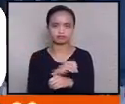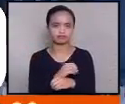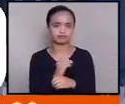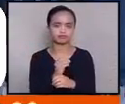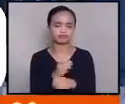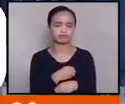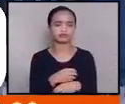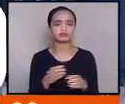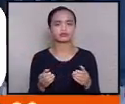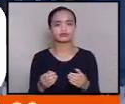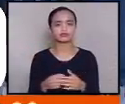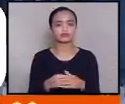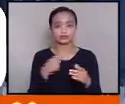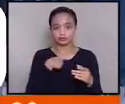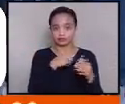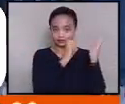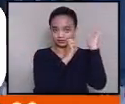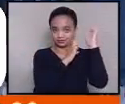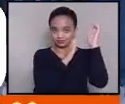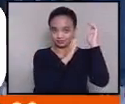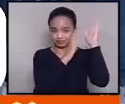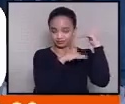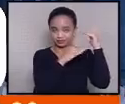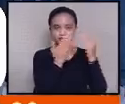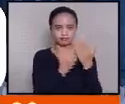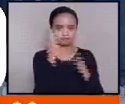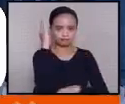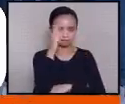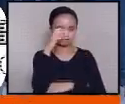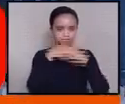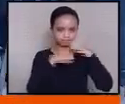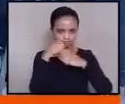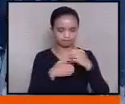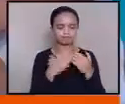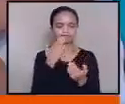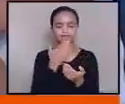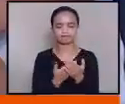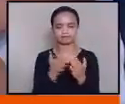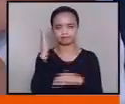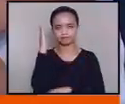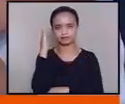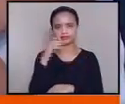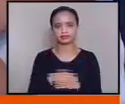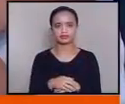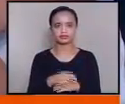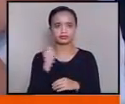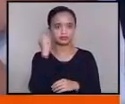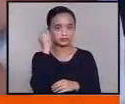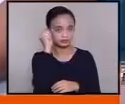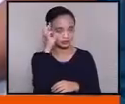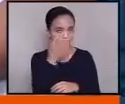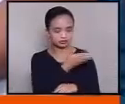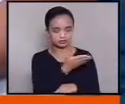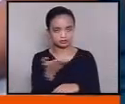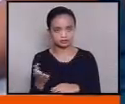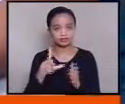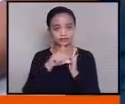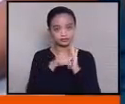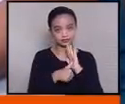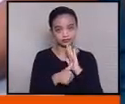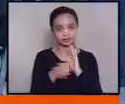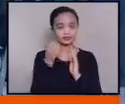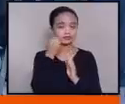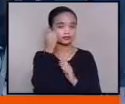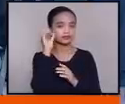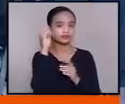management. Ayun. Sige po. Asahan ko po, sir, ang magandang tanghali po, sir. Engineer magandang Joseph. Magandang tanghali rin po. So, mga sir, so mamaya po, pag-uwi nyo